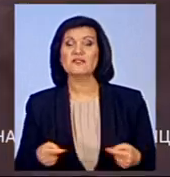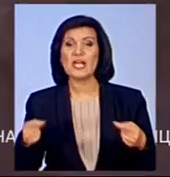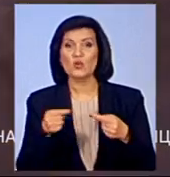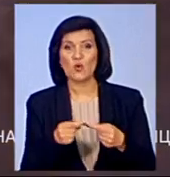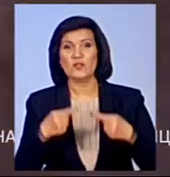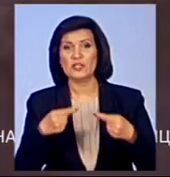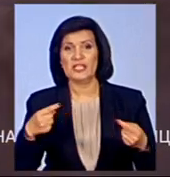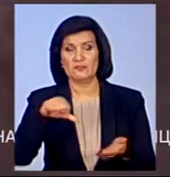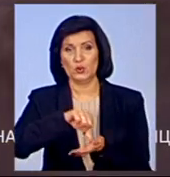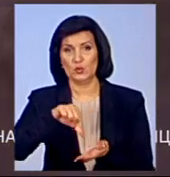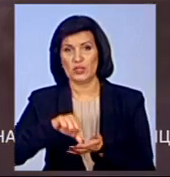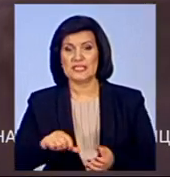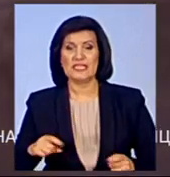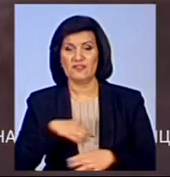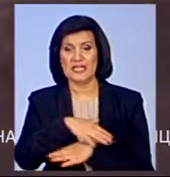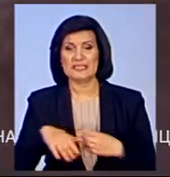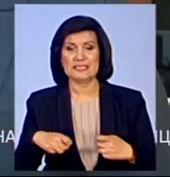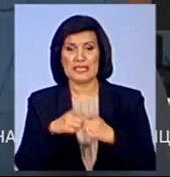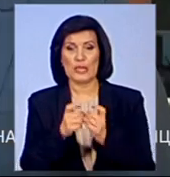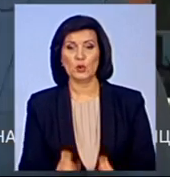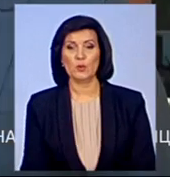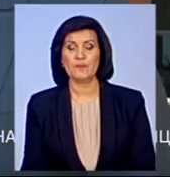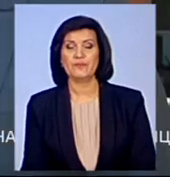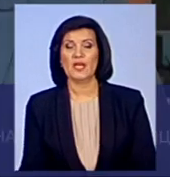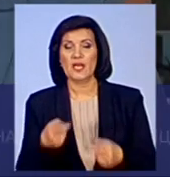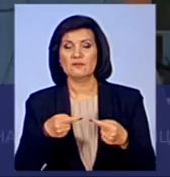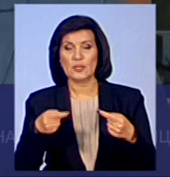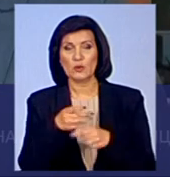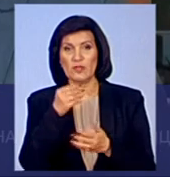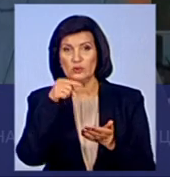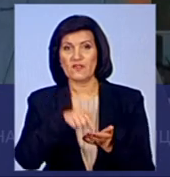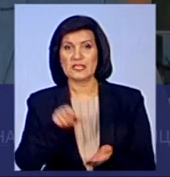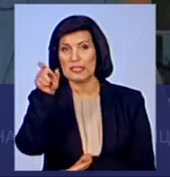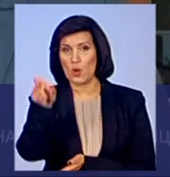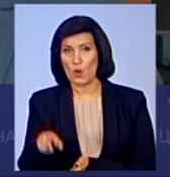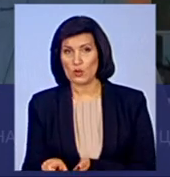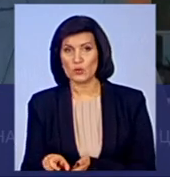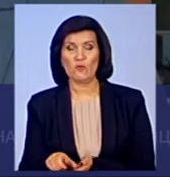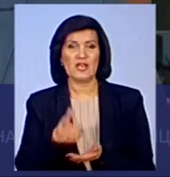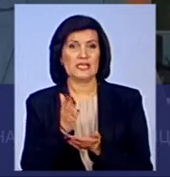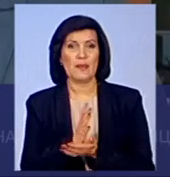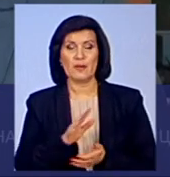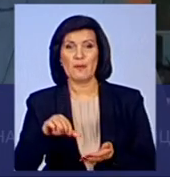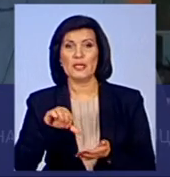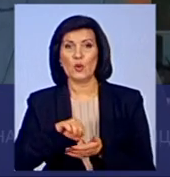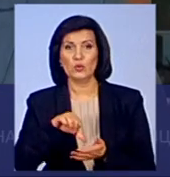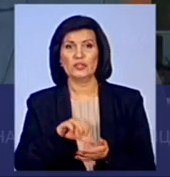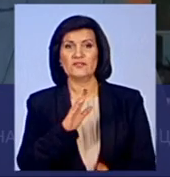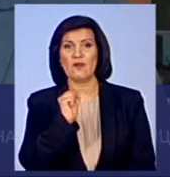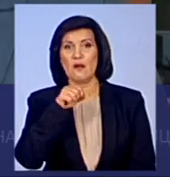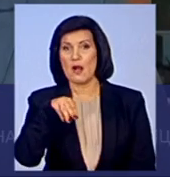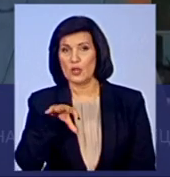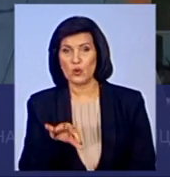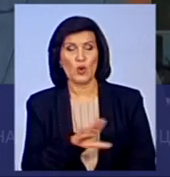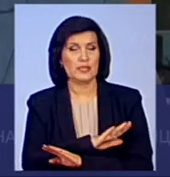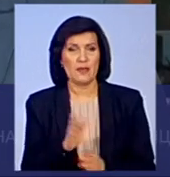встановлюють інших учасників інциденту. Встановлено, що вказана особа не приймала участь у антитерористичній операції